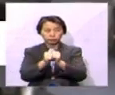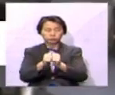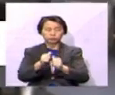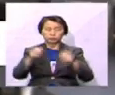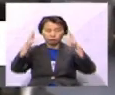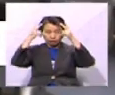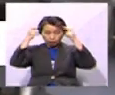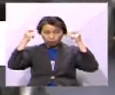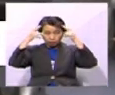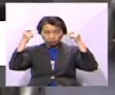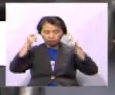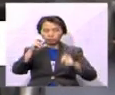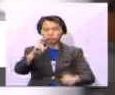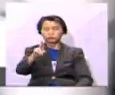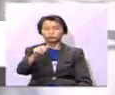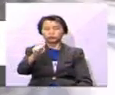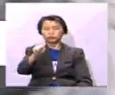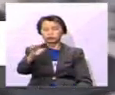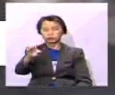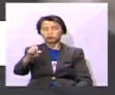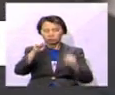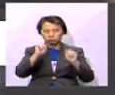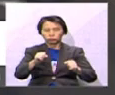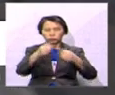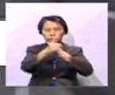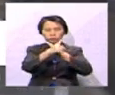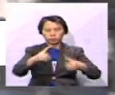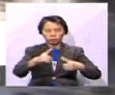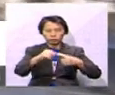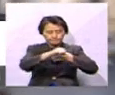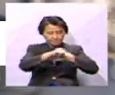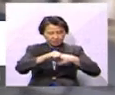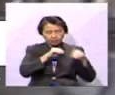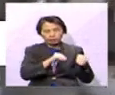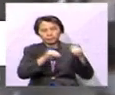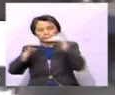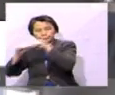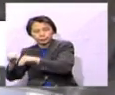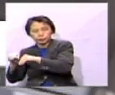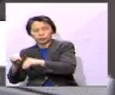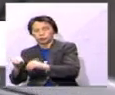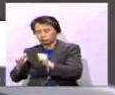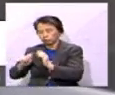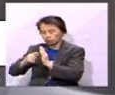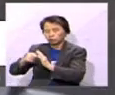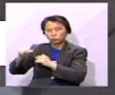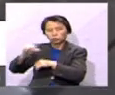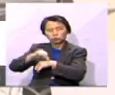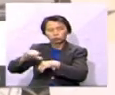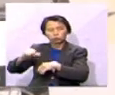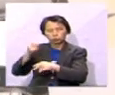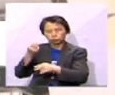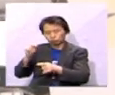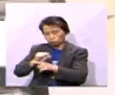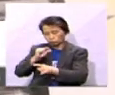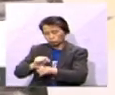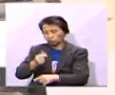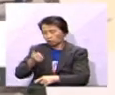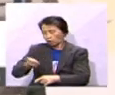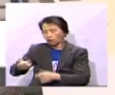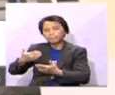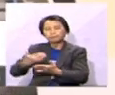Arab Bersatu UAE membolehkan dewan bedah berpindah tempat dan memulakan operasinya menggunakan peralatan baharu